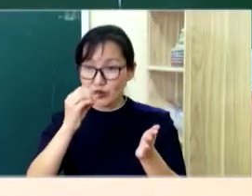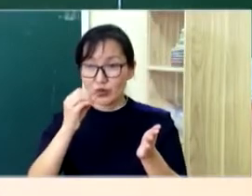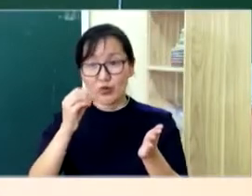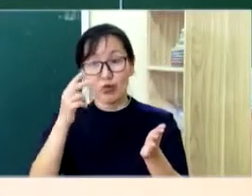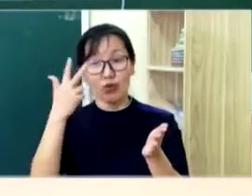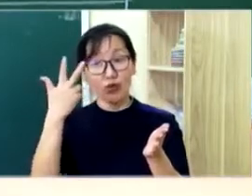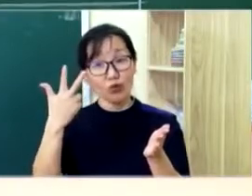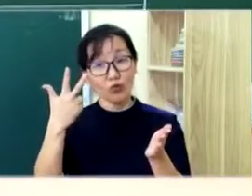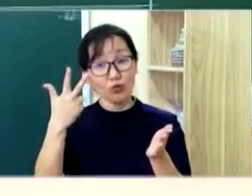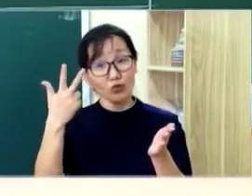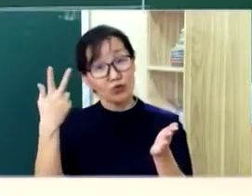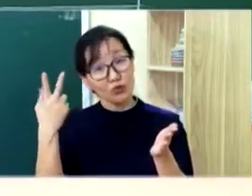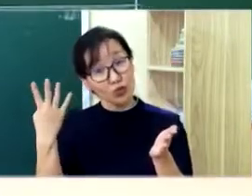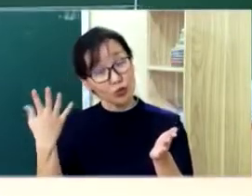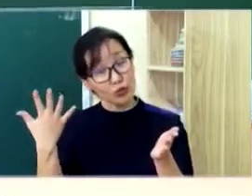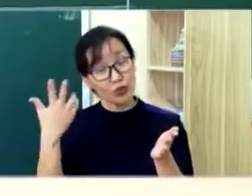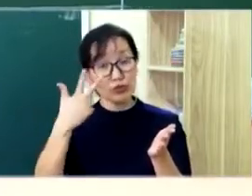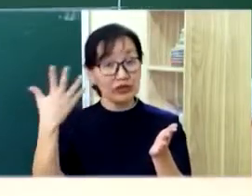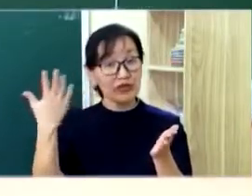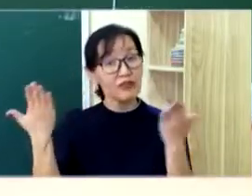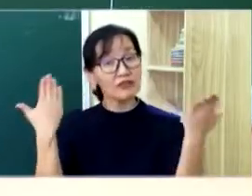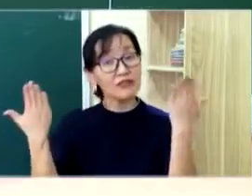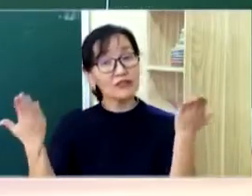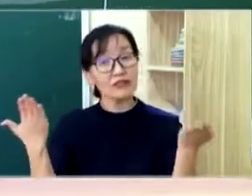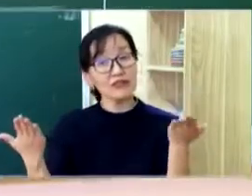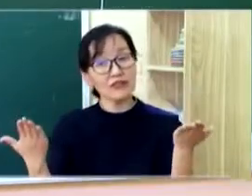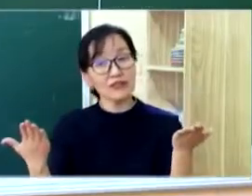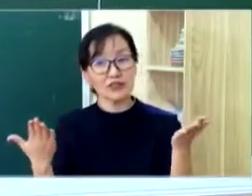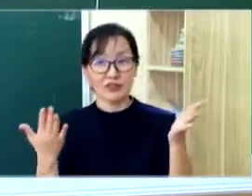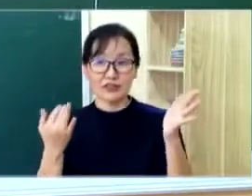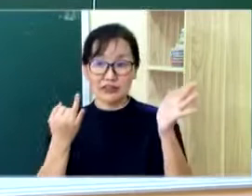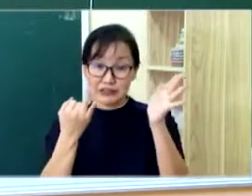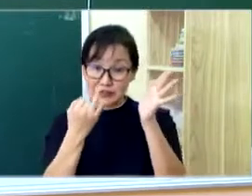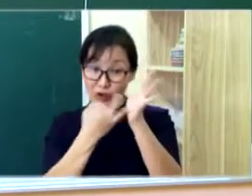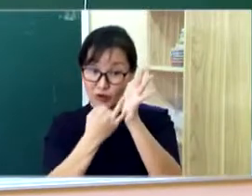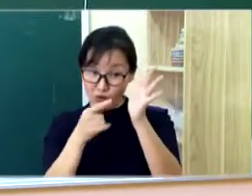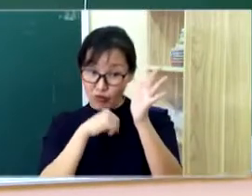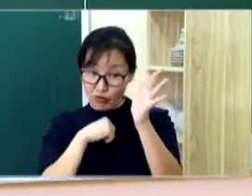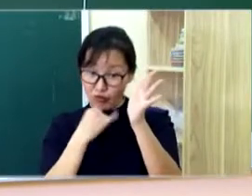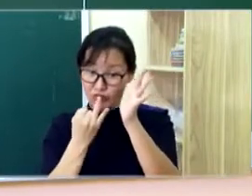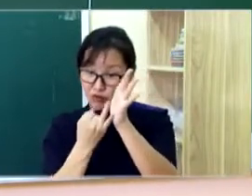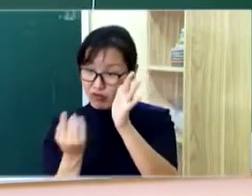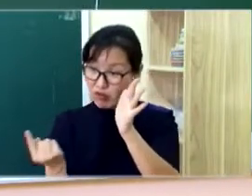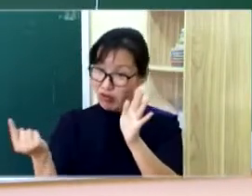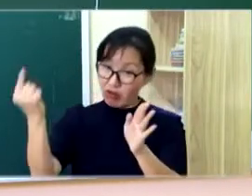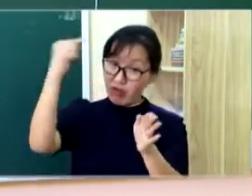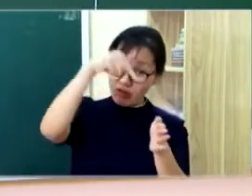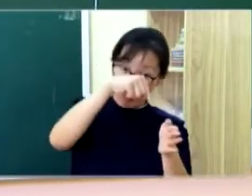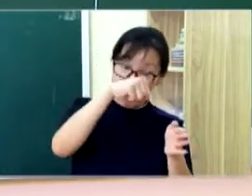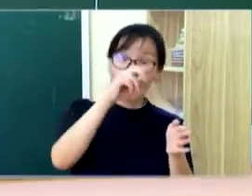134 болох уу, 5 болох уу? Тэгэхээр энэ 7-ын цифрээс хамаарч байгаа учраас 7 маань 5-аас их учраас 35